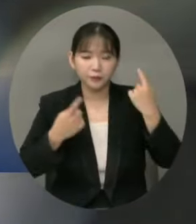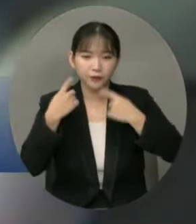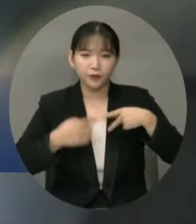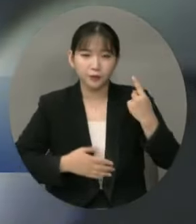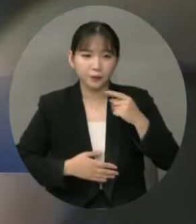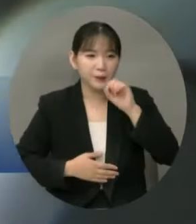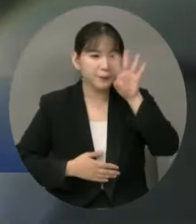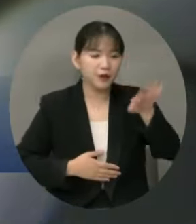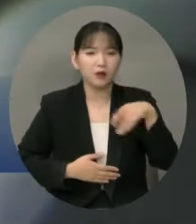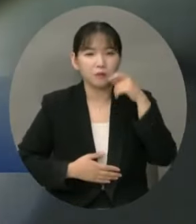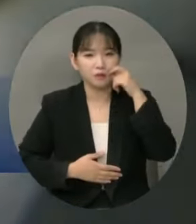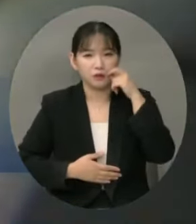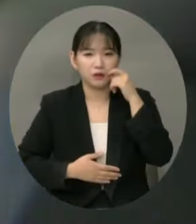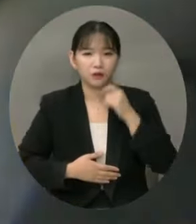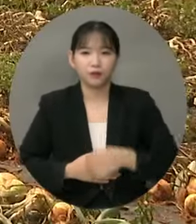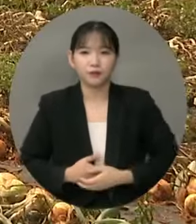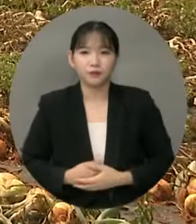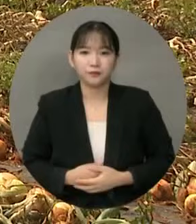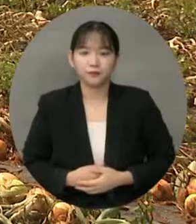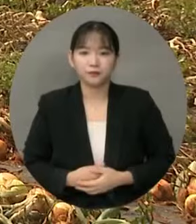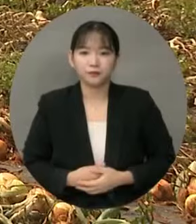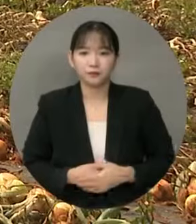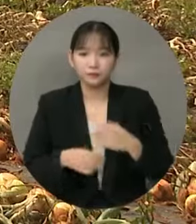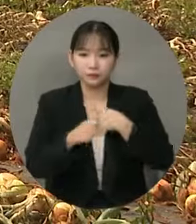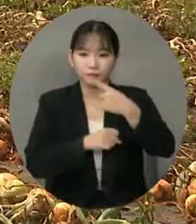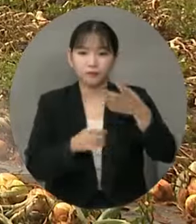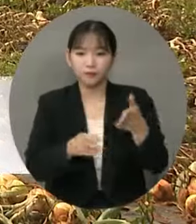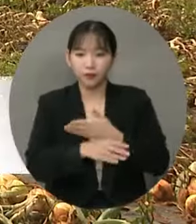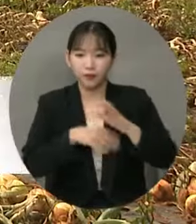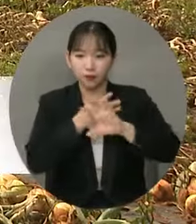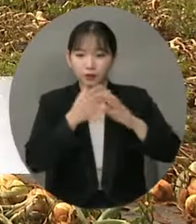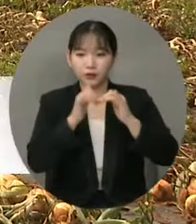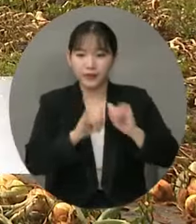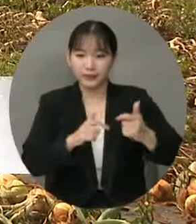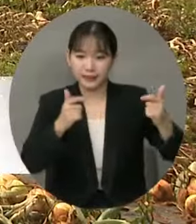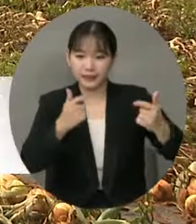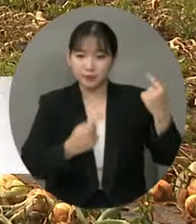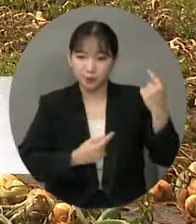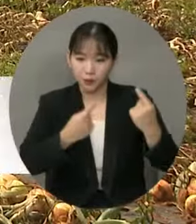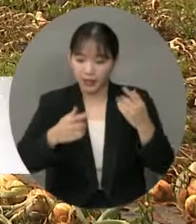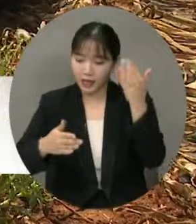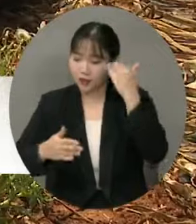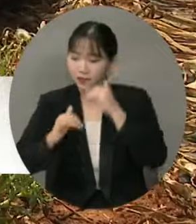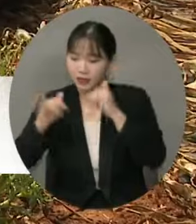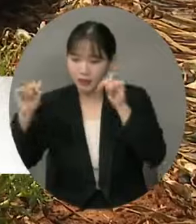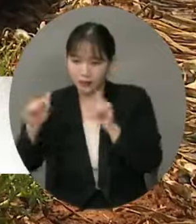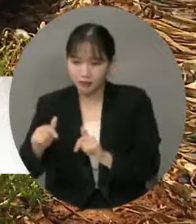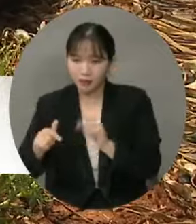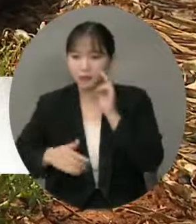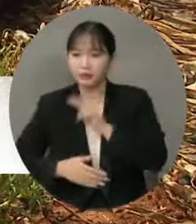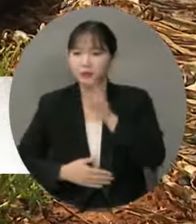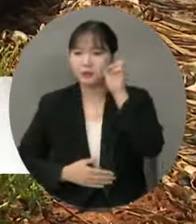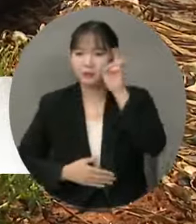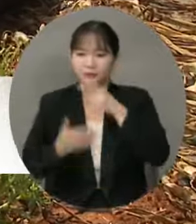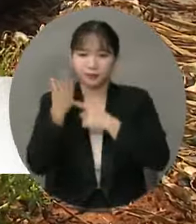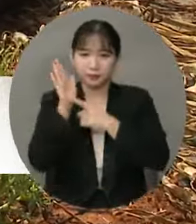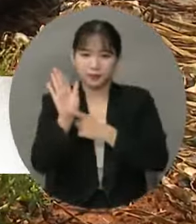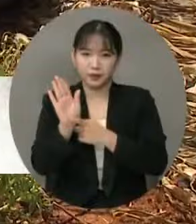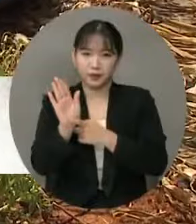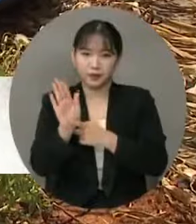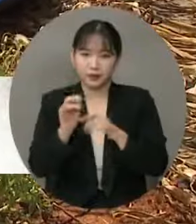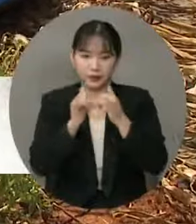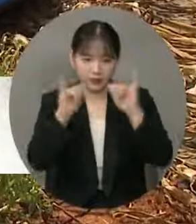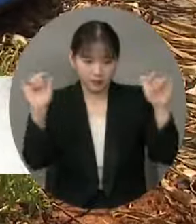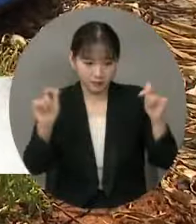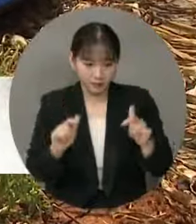다쳐도 말할 수가 없어요 그래서 내년부터는 외국인의 증가보다 내국인의 감소폭이 클 것으로 전망되는 등